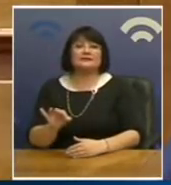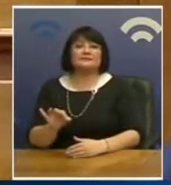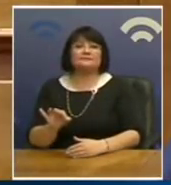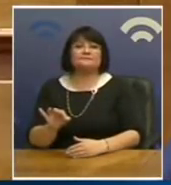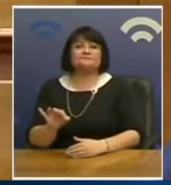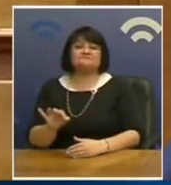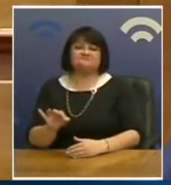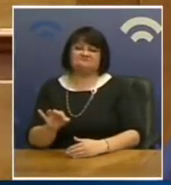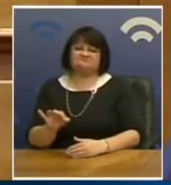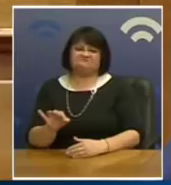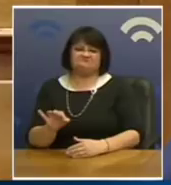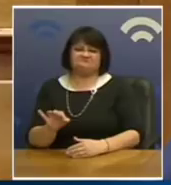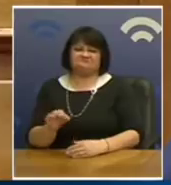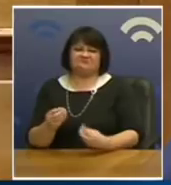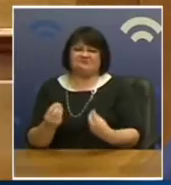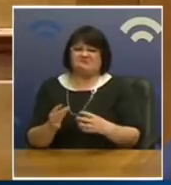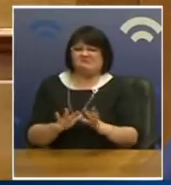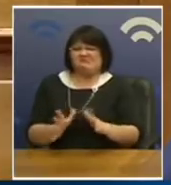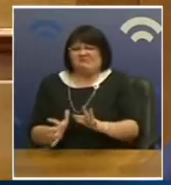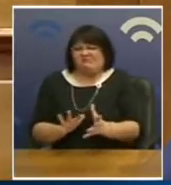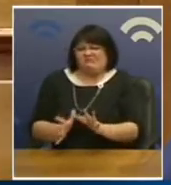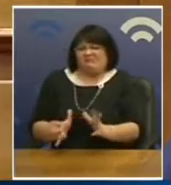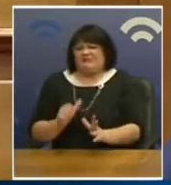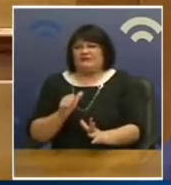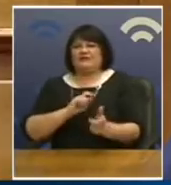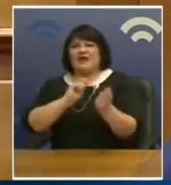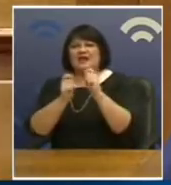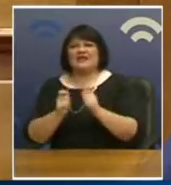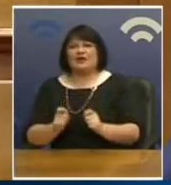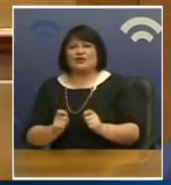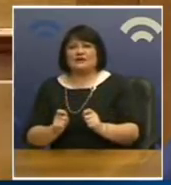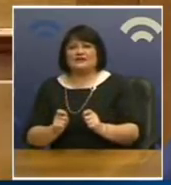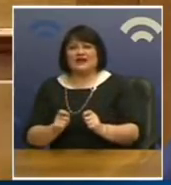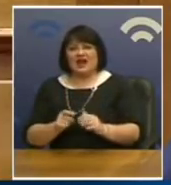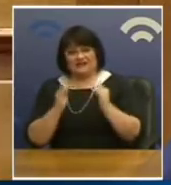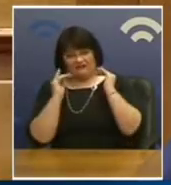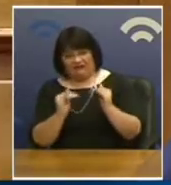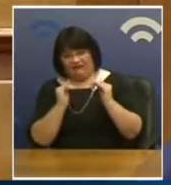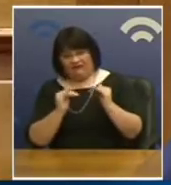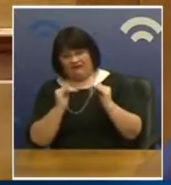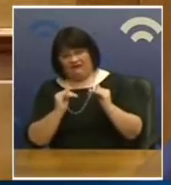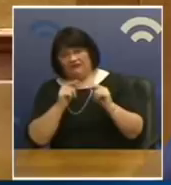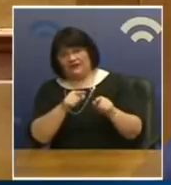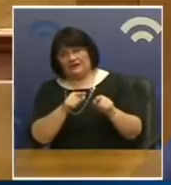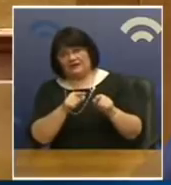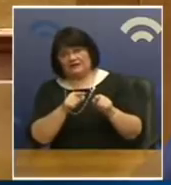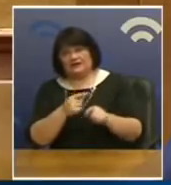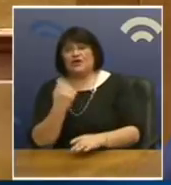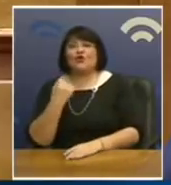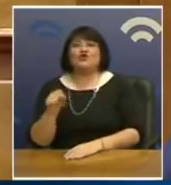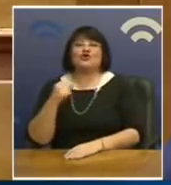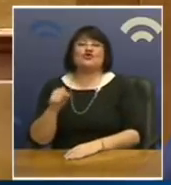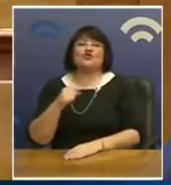και καχεκτική αναθεώρηση. Εάν δεν επιμείνεται μέχρι τέλους και στην άρνηση υιοθέτησης